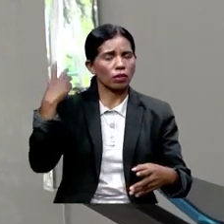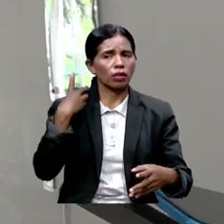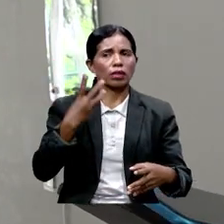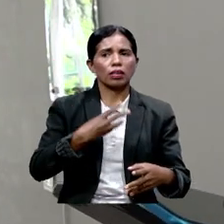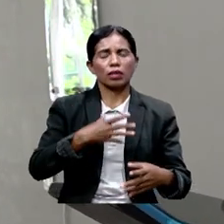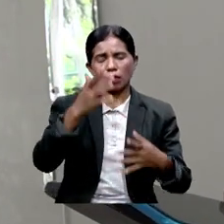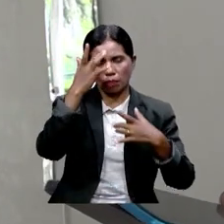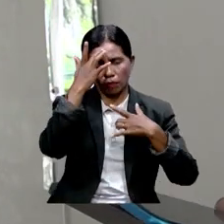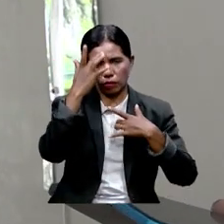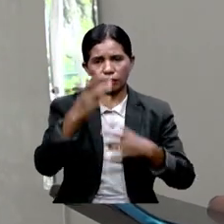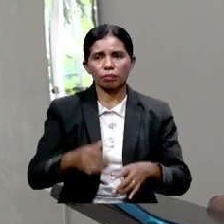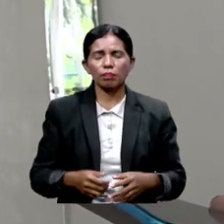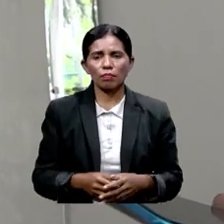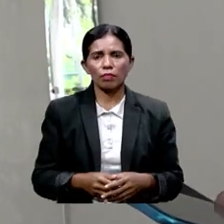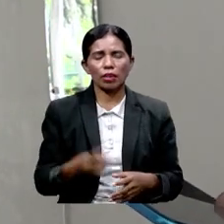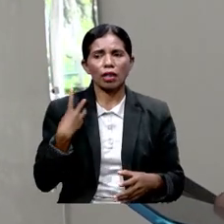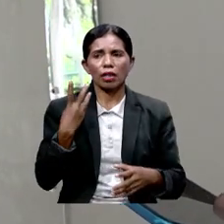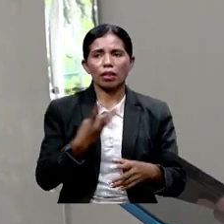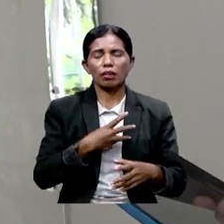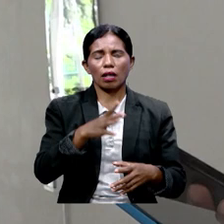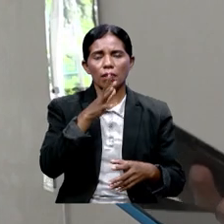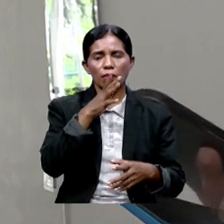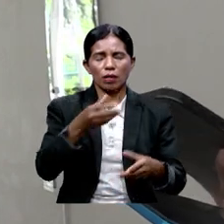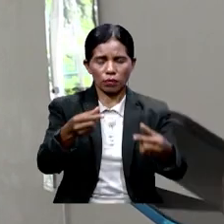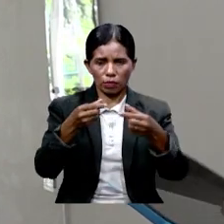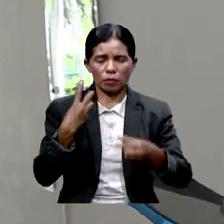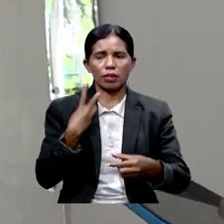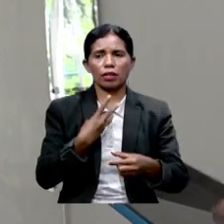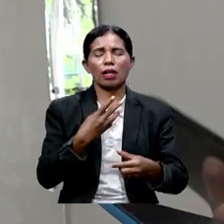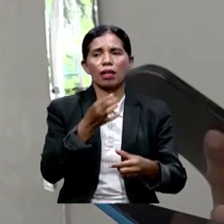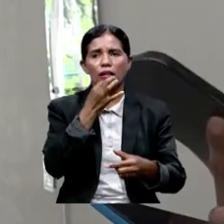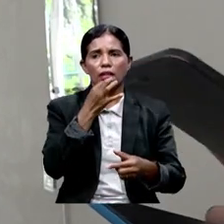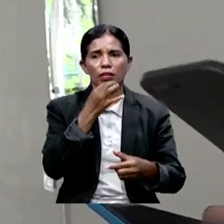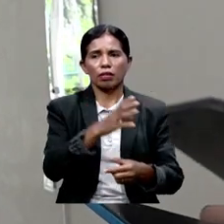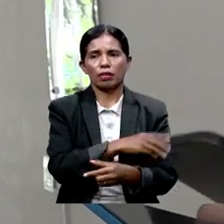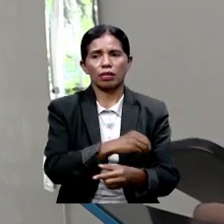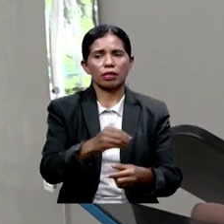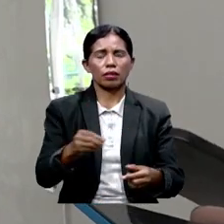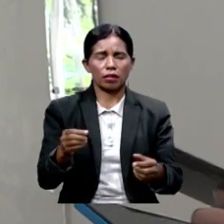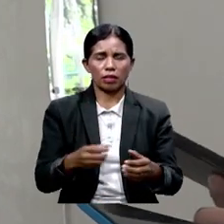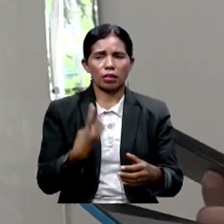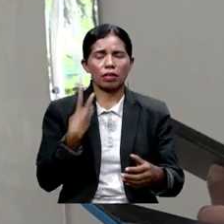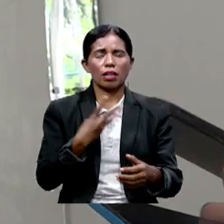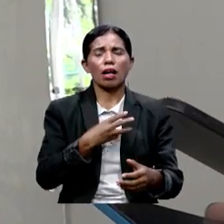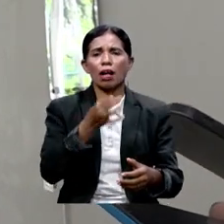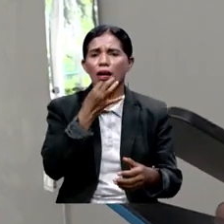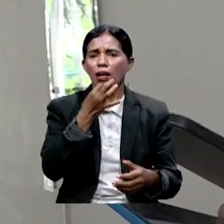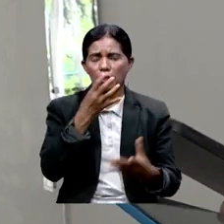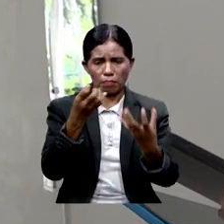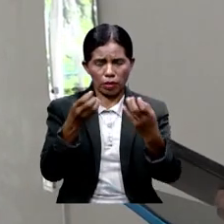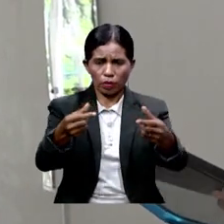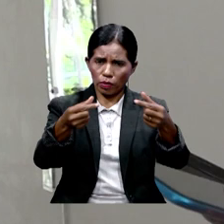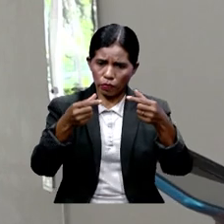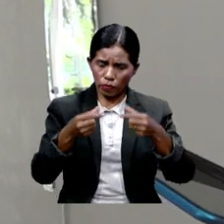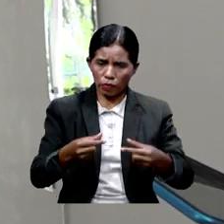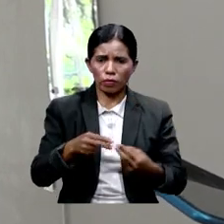isimanas maka inan, ita ne main sira foba ita han, e depois isimanas liute ita lahan tia. Hahan barak nebek belfor